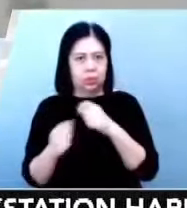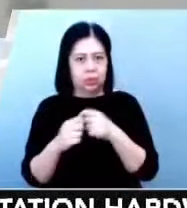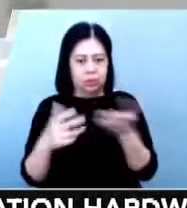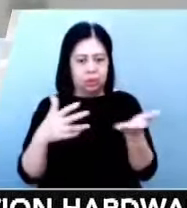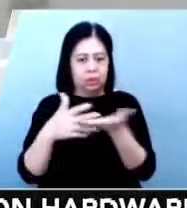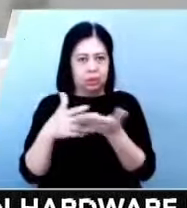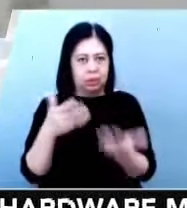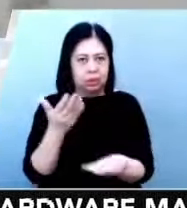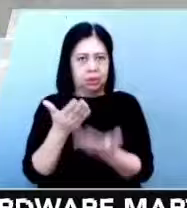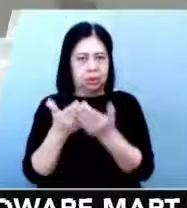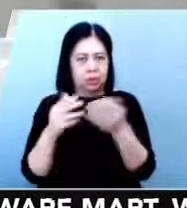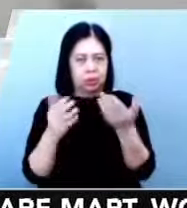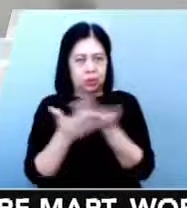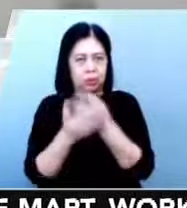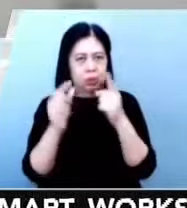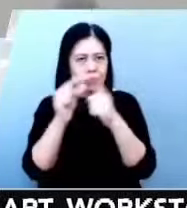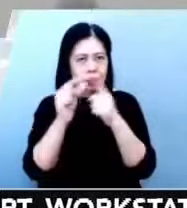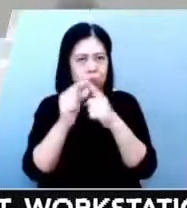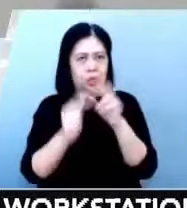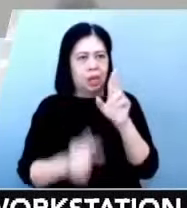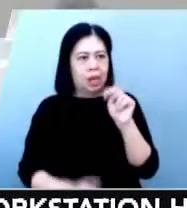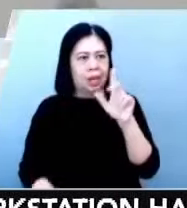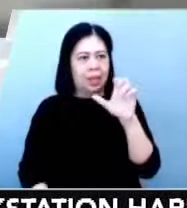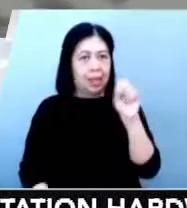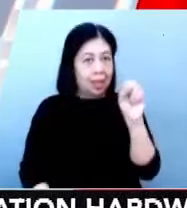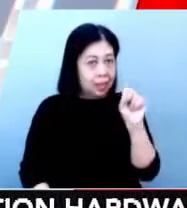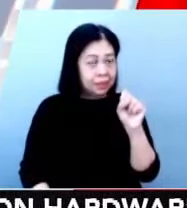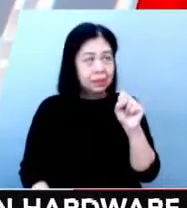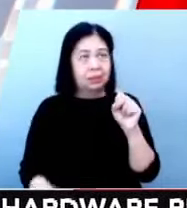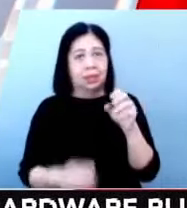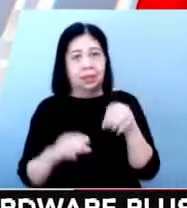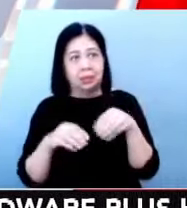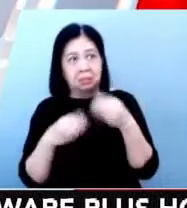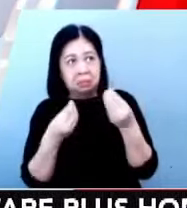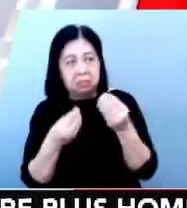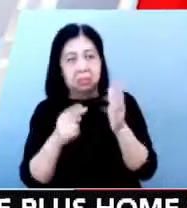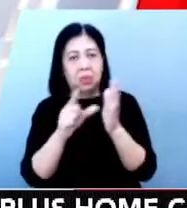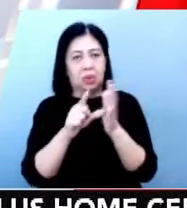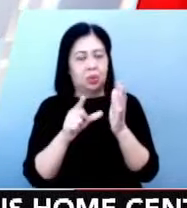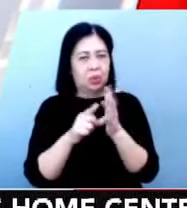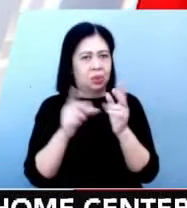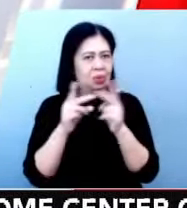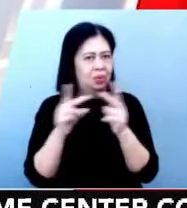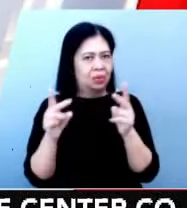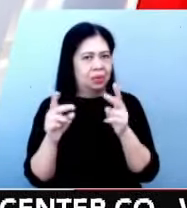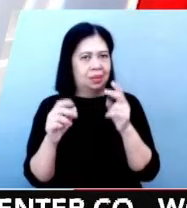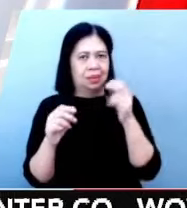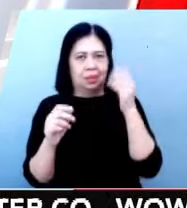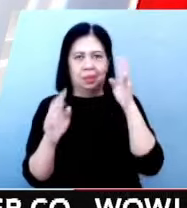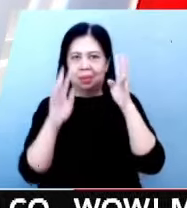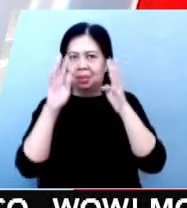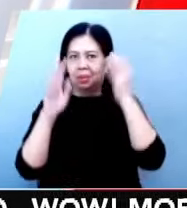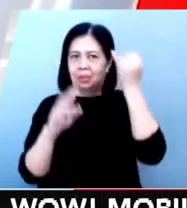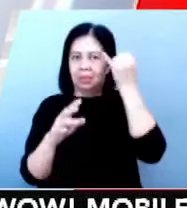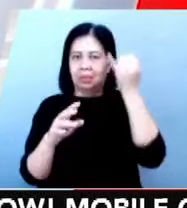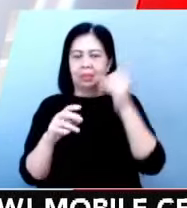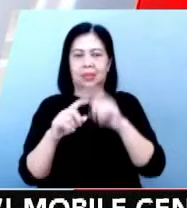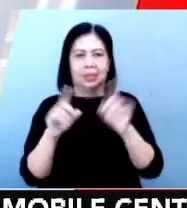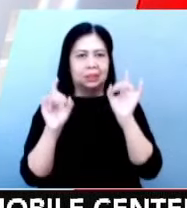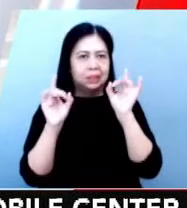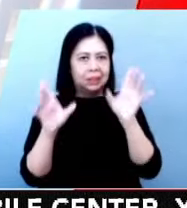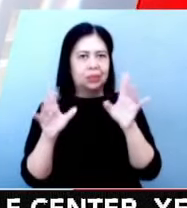batas ng mga katagang unless otherwise provided by law. It's a very ingenious and dangerous provision